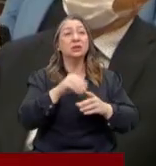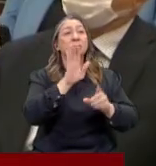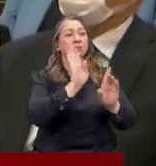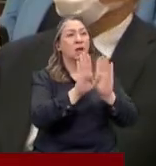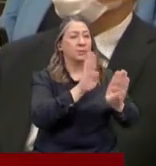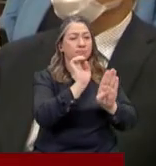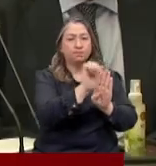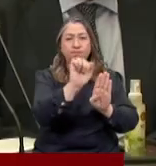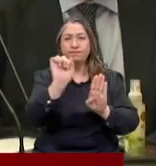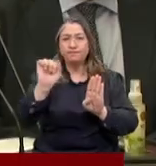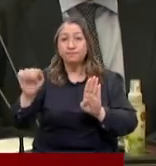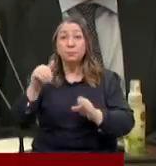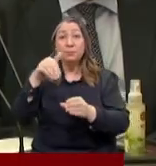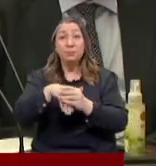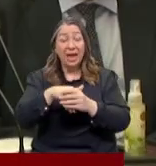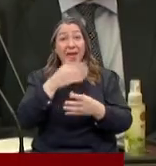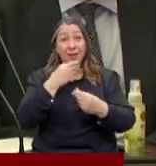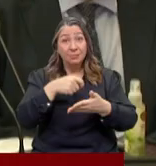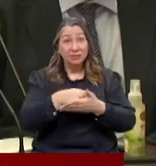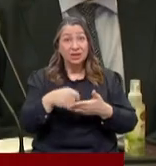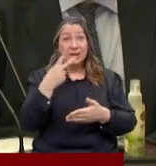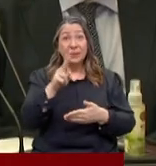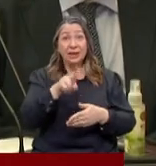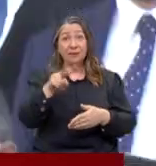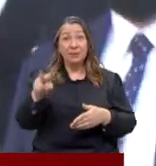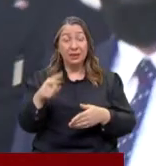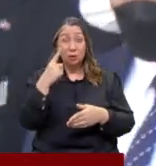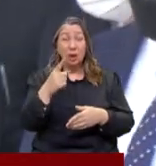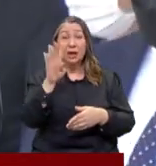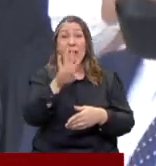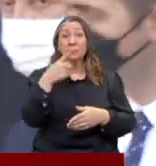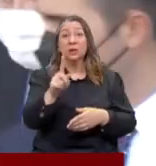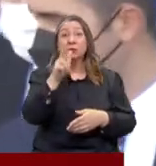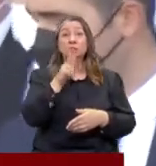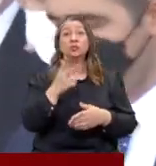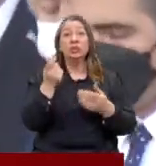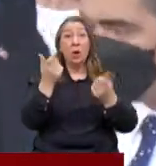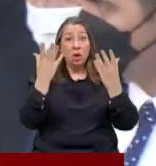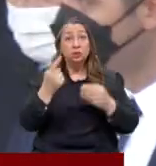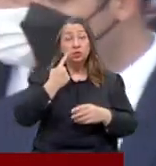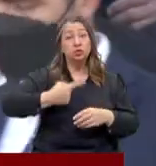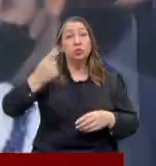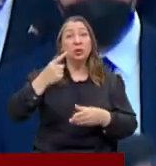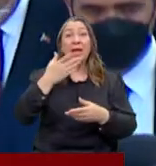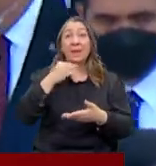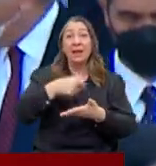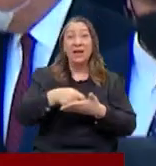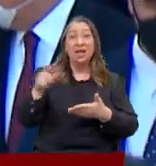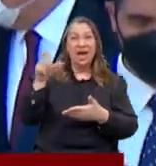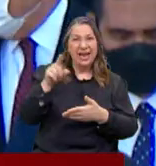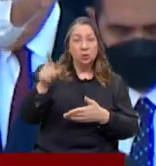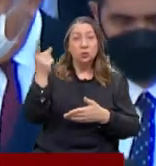kapısını çaldı. Milletvekili emekli maaşı 2022'de 40.300 lira olan Cumhurbaşkanı'nın emekli